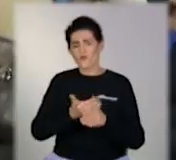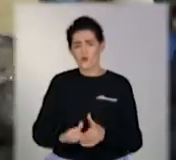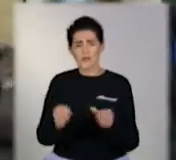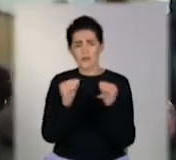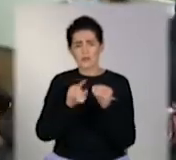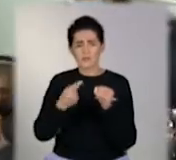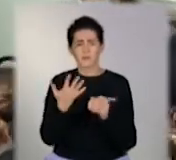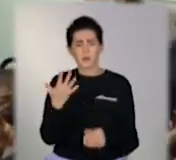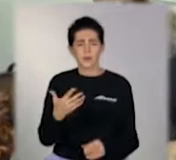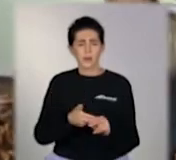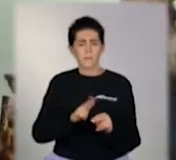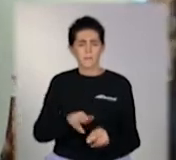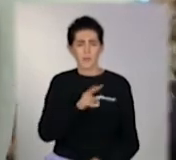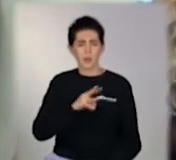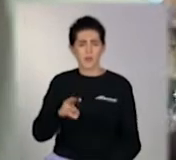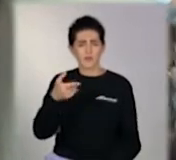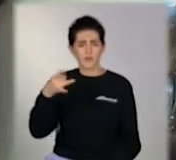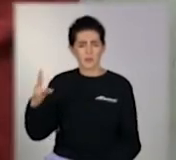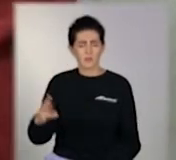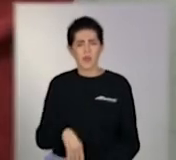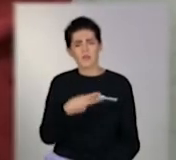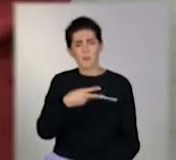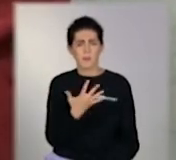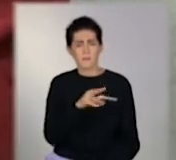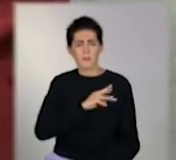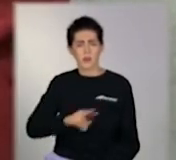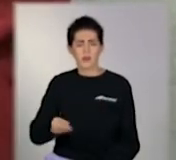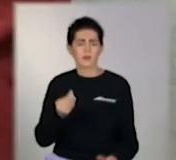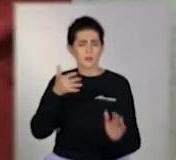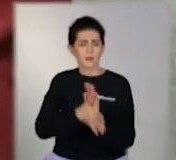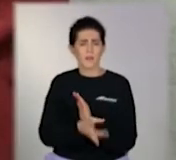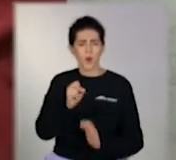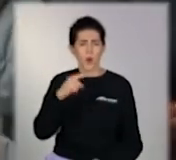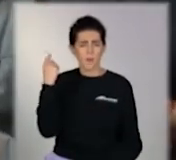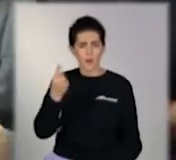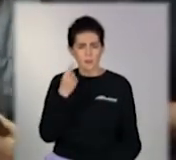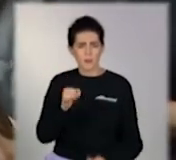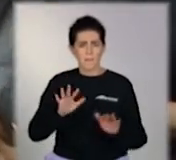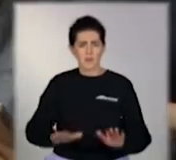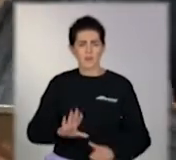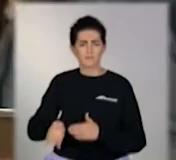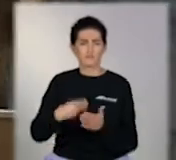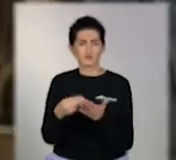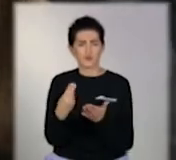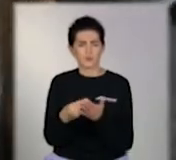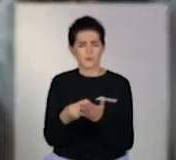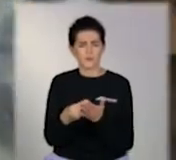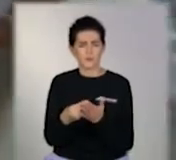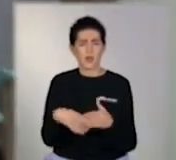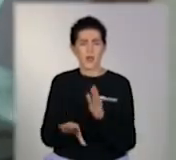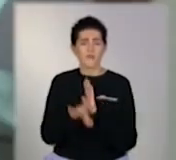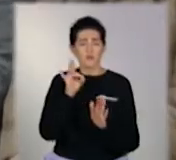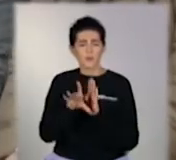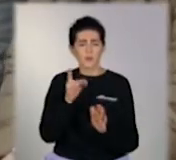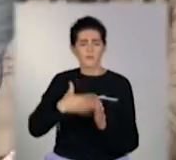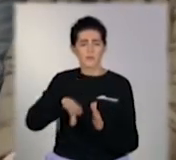10,5 мільйонів гривень. Ще по 25 мільйонів витратили з обласного та місцевого бюджетів. Визначали